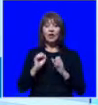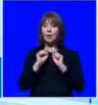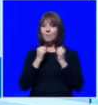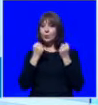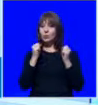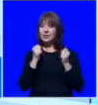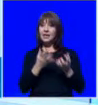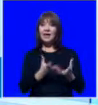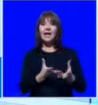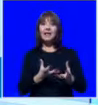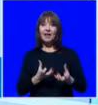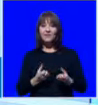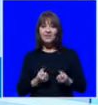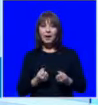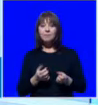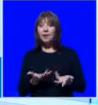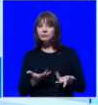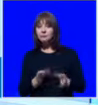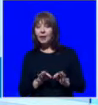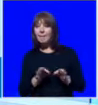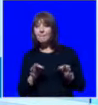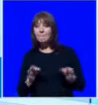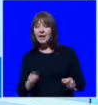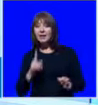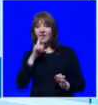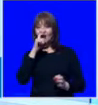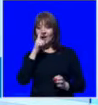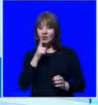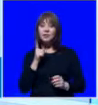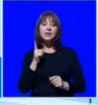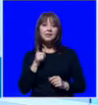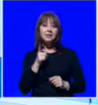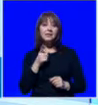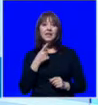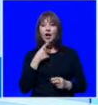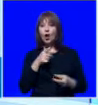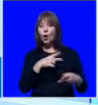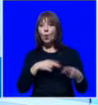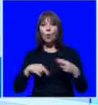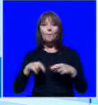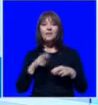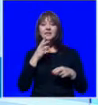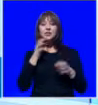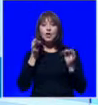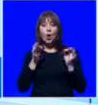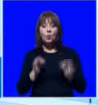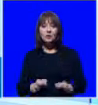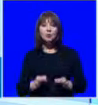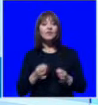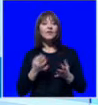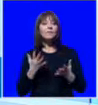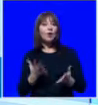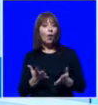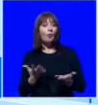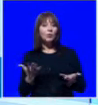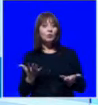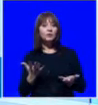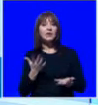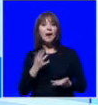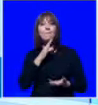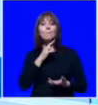може да вземе, са важни. Второ, чрез анкетна комисия ще установим колко са полицаите, които са превишили правата си и са